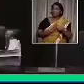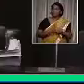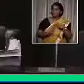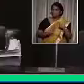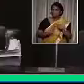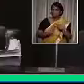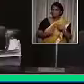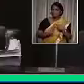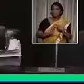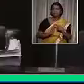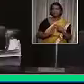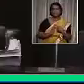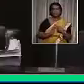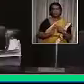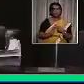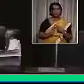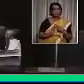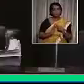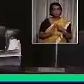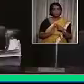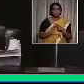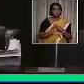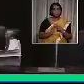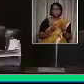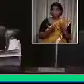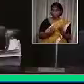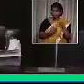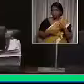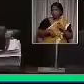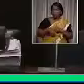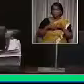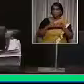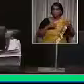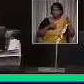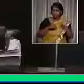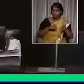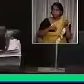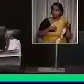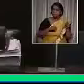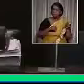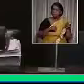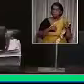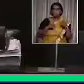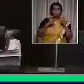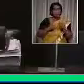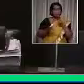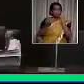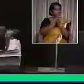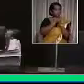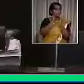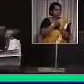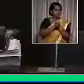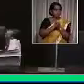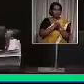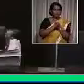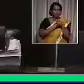பாராளுமன்ற அவருக்கு கிடைத்திருக்கின்ற இந்த காலத்துக்குள் ஒரு நல்ல மாற்றத்தை இந்த நாட்டிலே கொண்டு வருவதன் ஊடாக இந்த நாடு